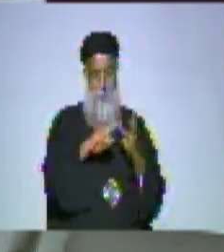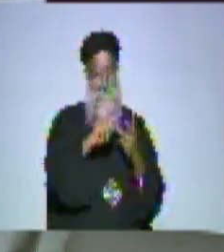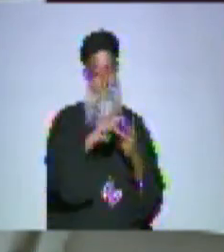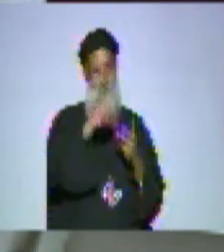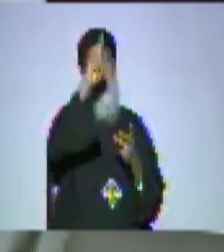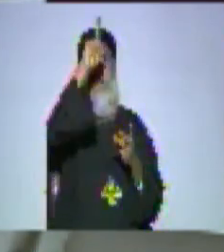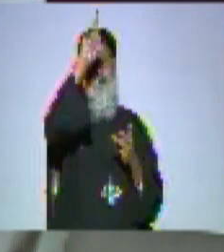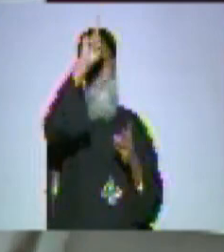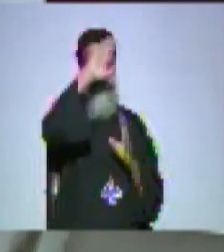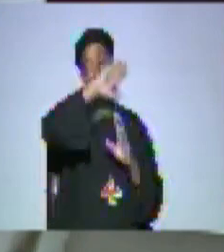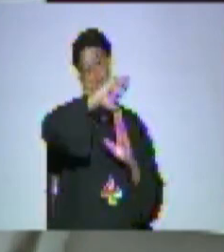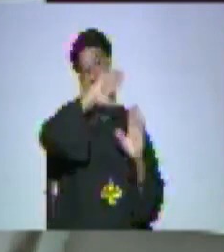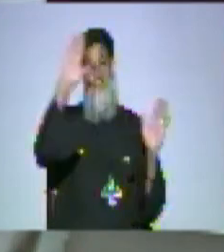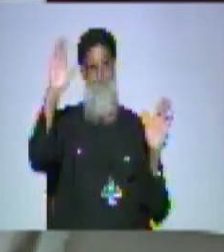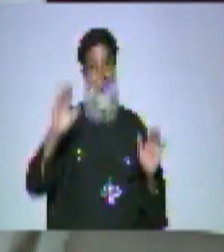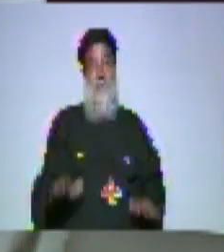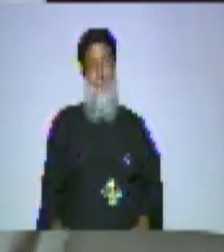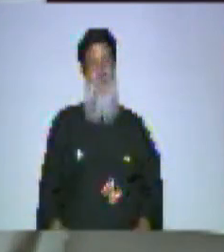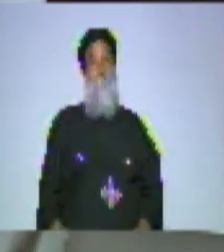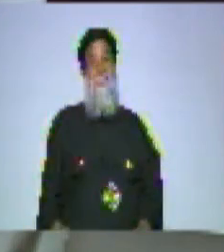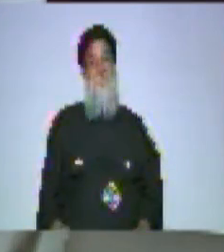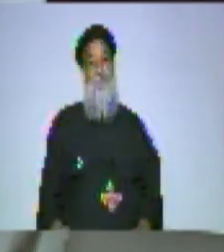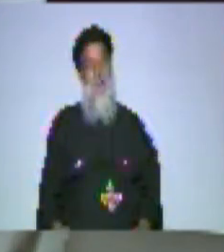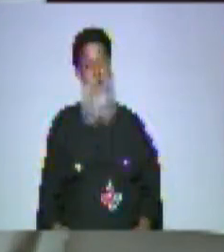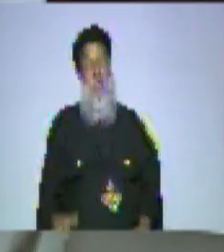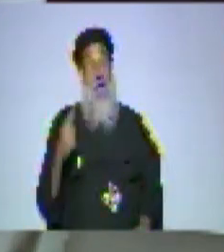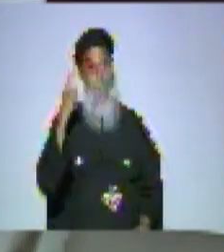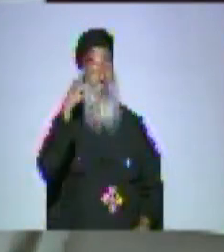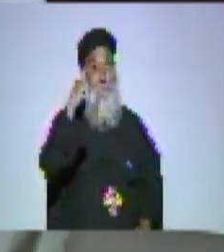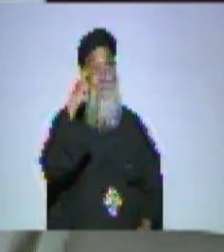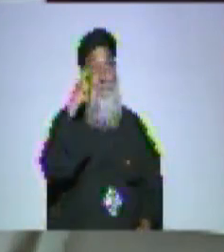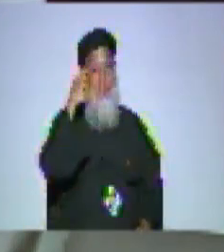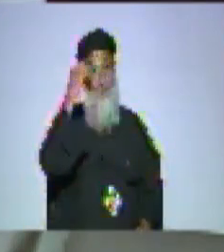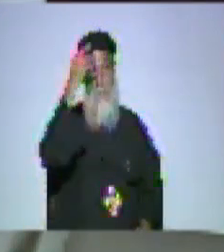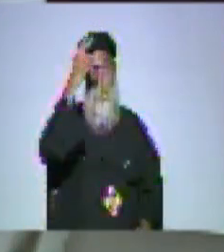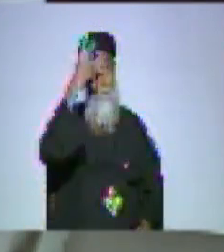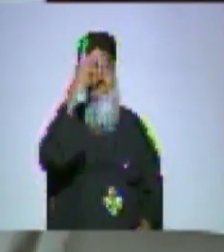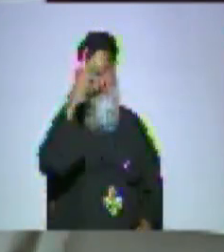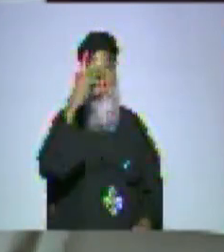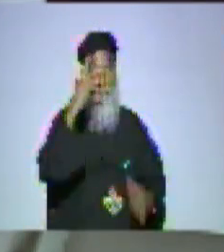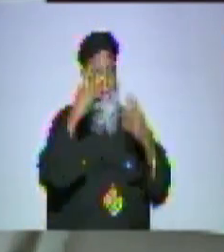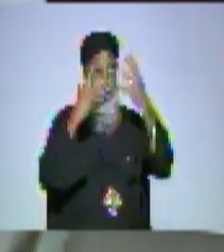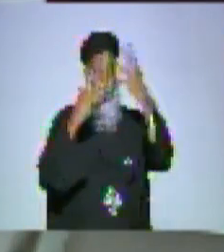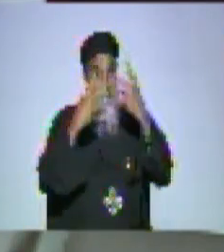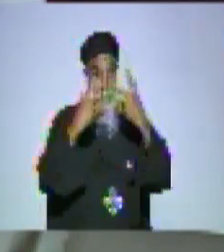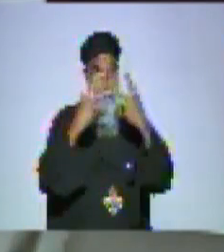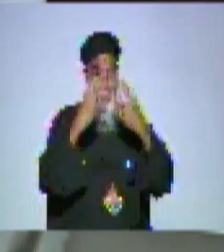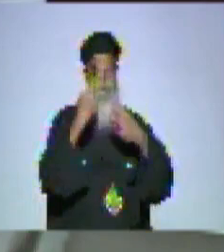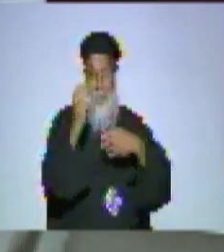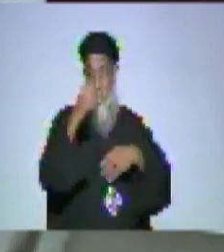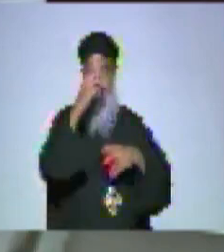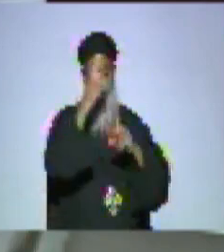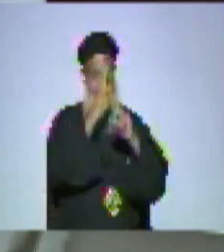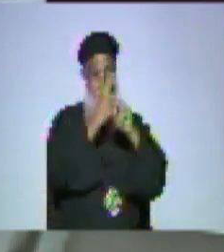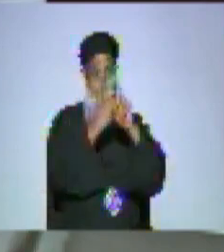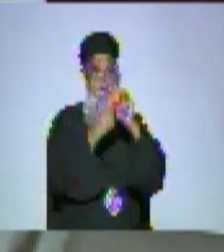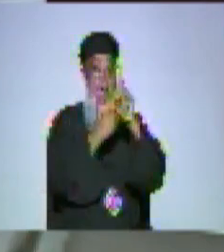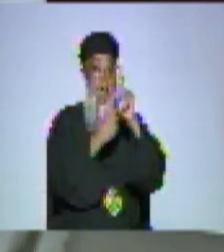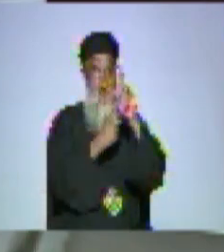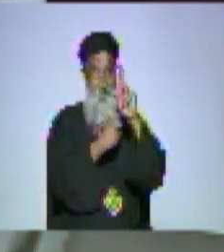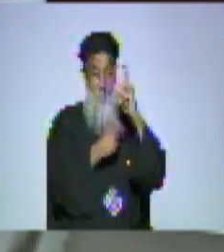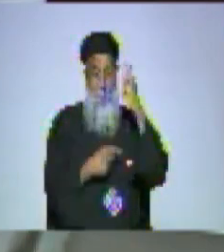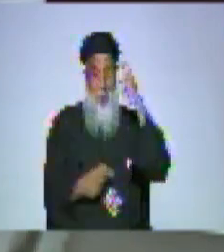بس ولو قال لي يضر يعني التقديرات بتعمل المكاتب الدراسيه والحاجات دي والوزارات والكلام